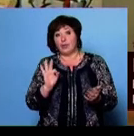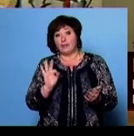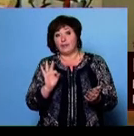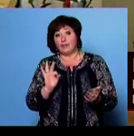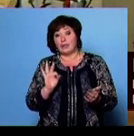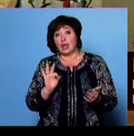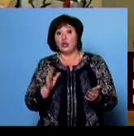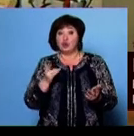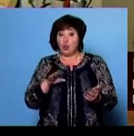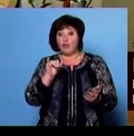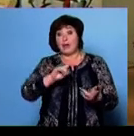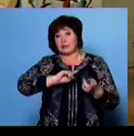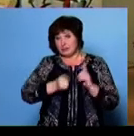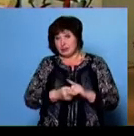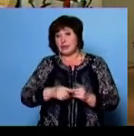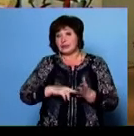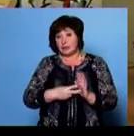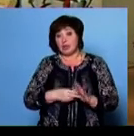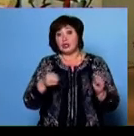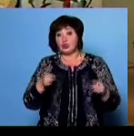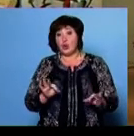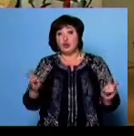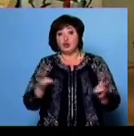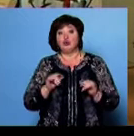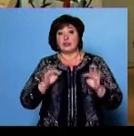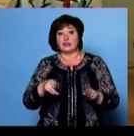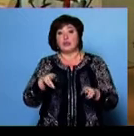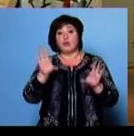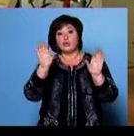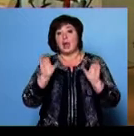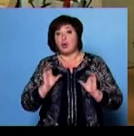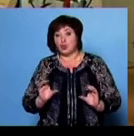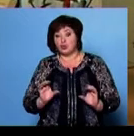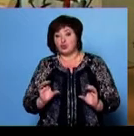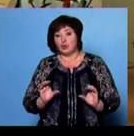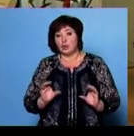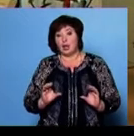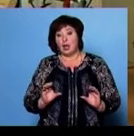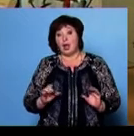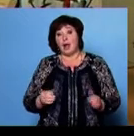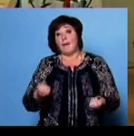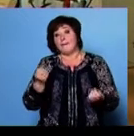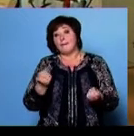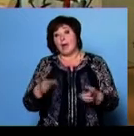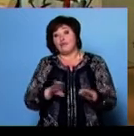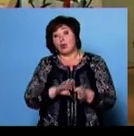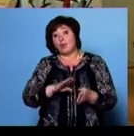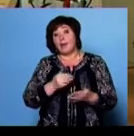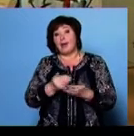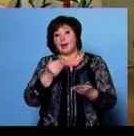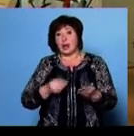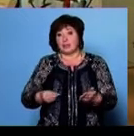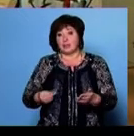вас изменились планы, то тут все-таки нужно действовать по закону. То есть обычно при таком раннем